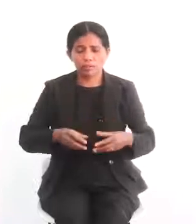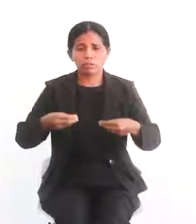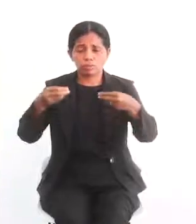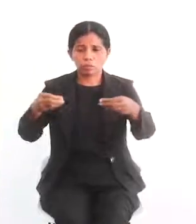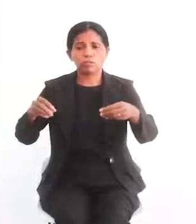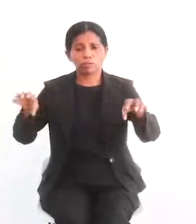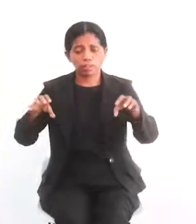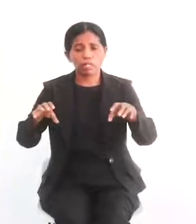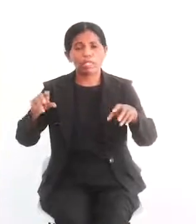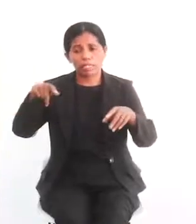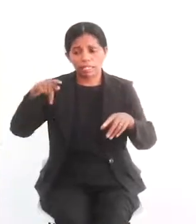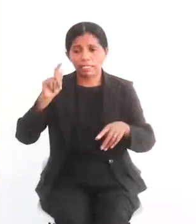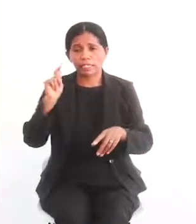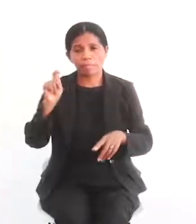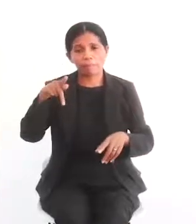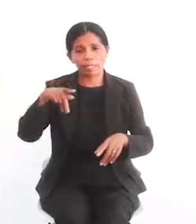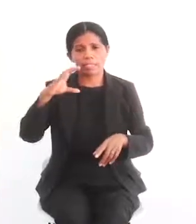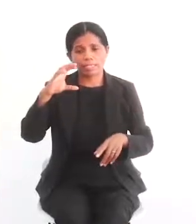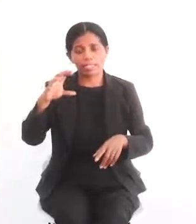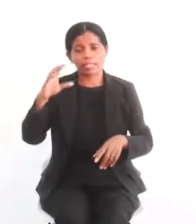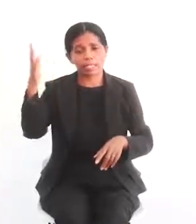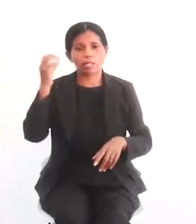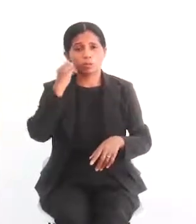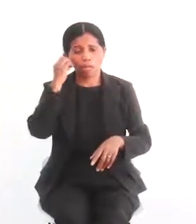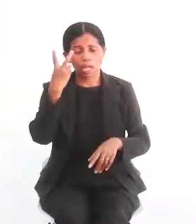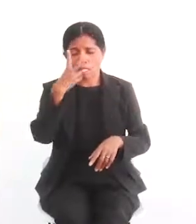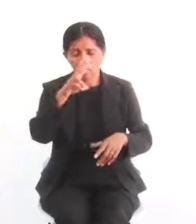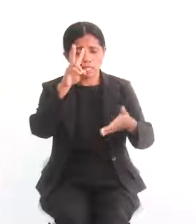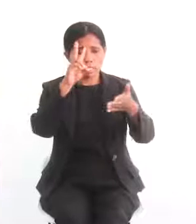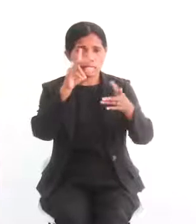uma. Hare lia fuan sirane.